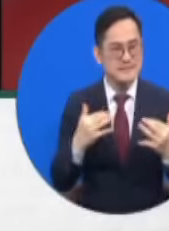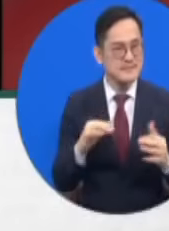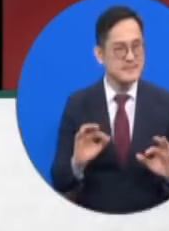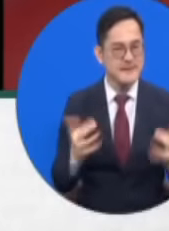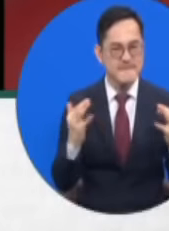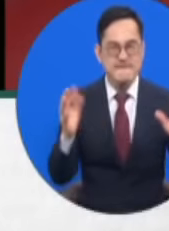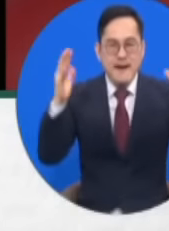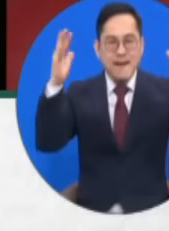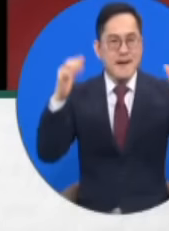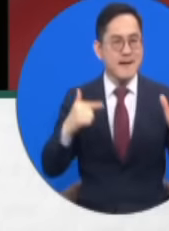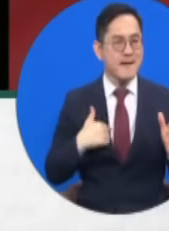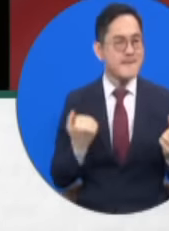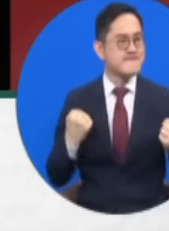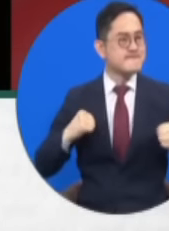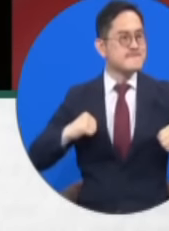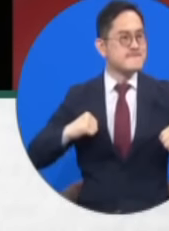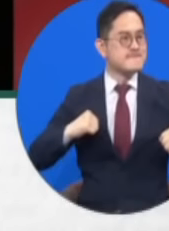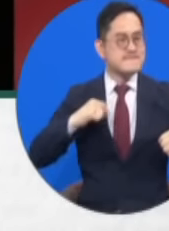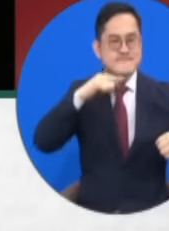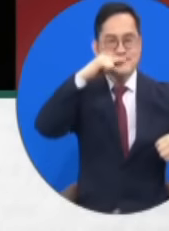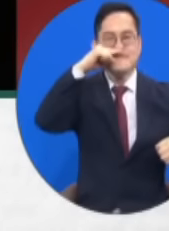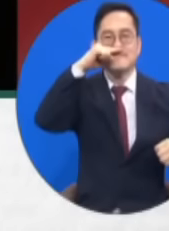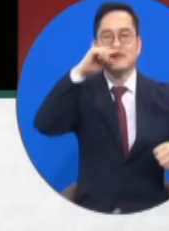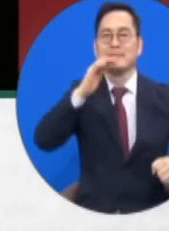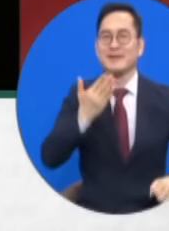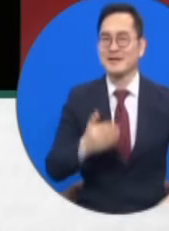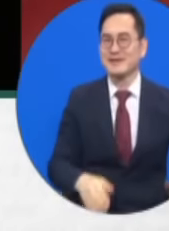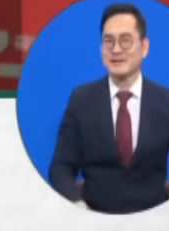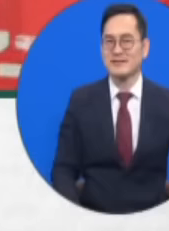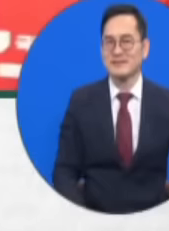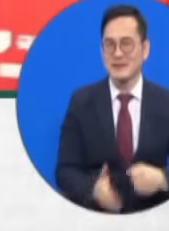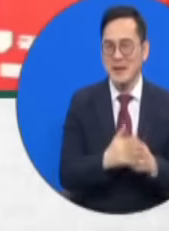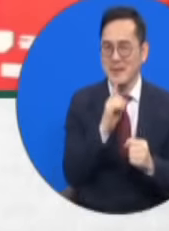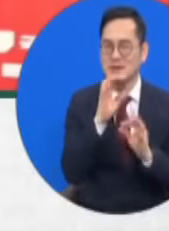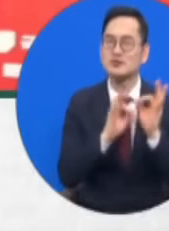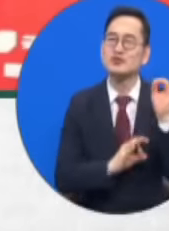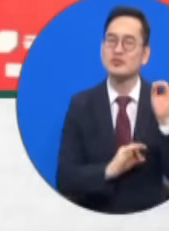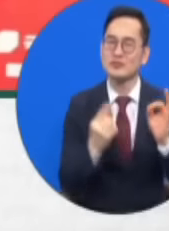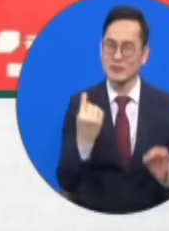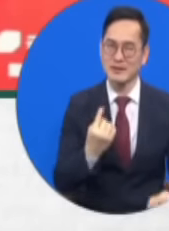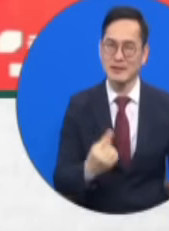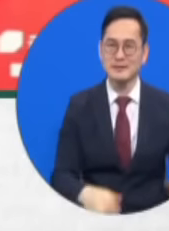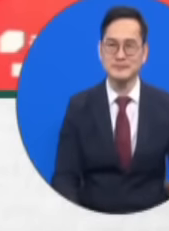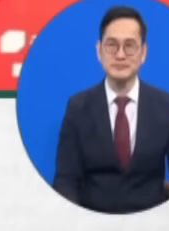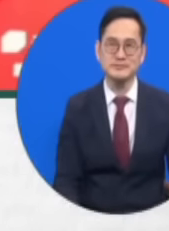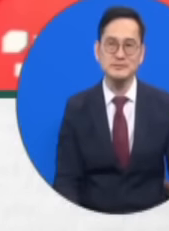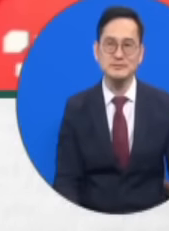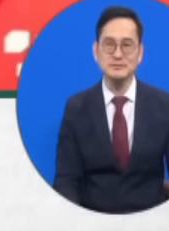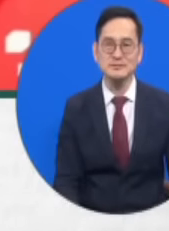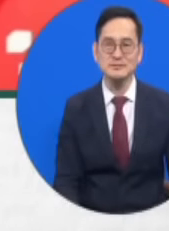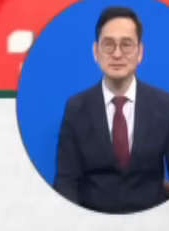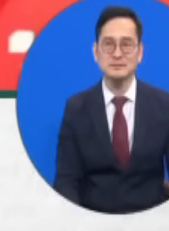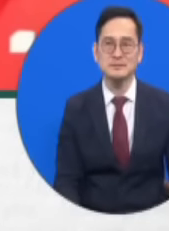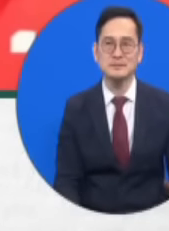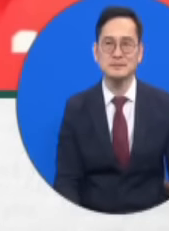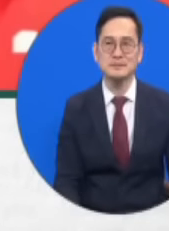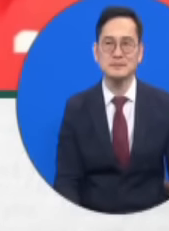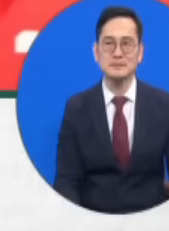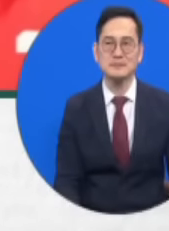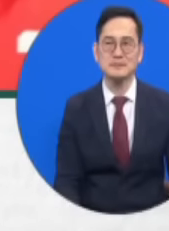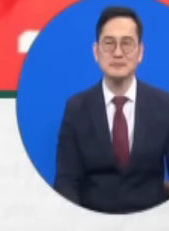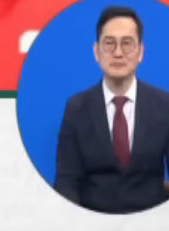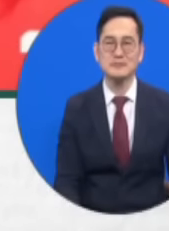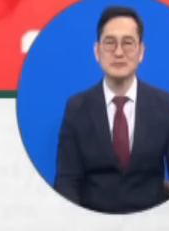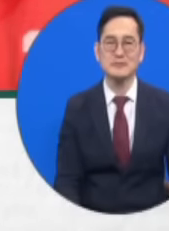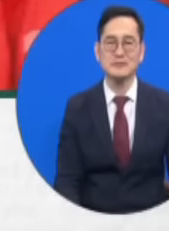거는 저렇게 내뱉는 말이 예정됐지 않고 원고에 들어있지 않은 말이 사실은 본인들의 마음속에